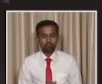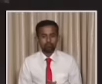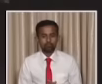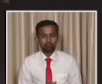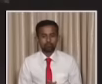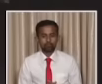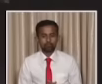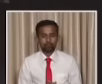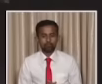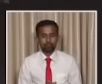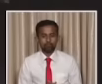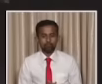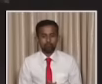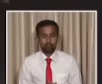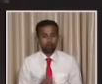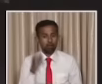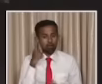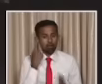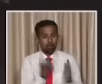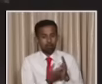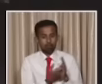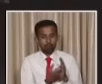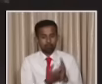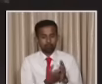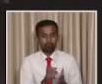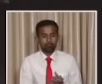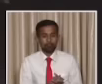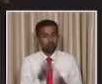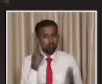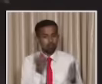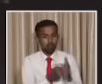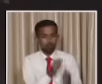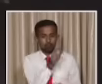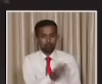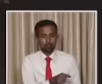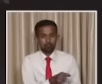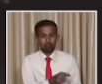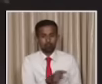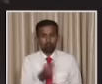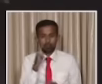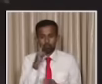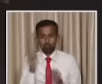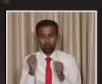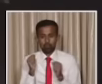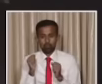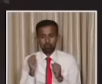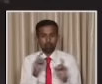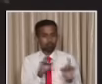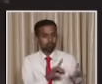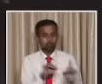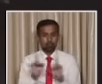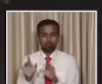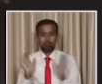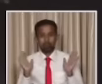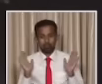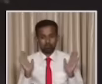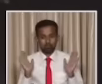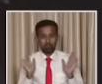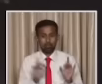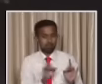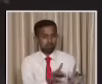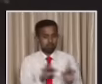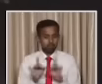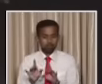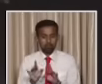හැබැයි ඒක රත්නපුරේ මිනිහට අවසන් කරන කර ස්වභාවය. ඒක රත්නපුරේ මිනිහටයි නුවරළේ මිනිහටයි සමාන වෙන්න ඕන. අන්න එහෙම